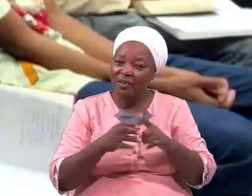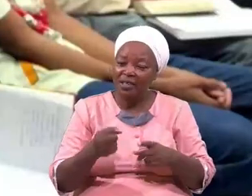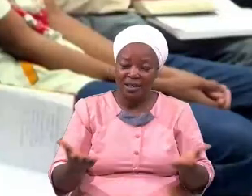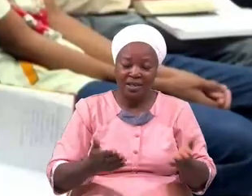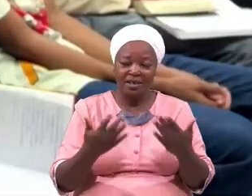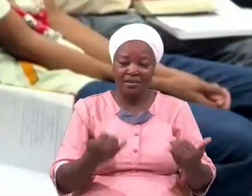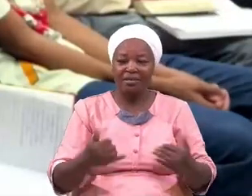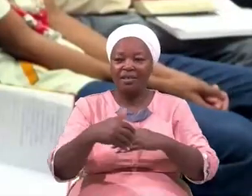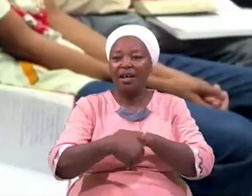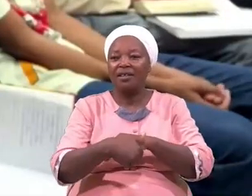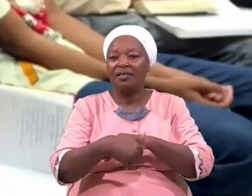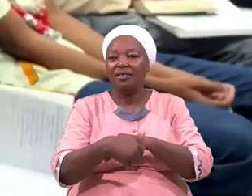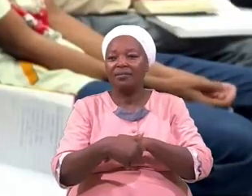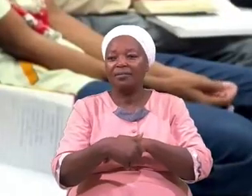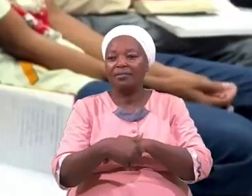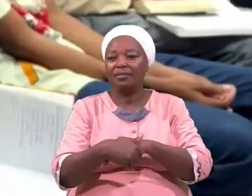Mon ami ici ce soir,